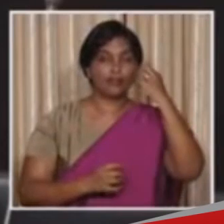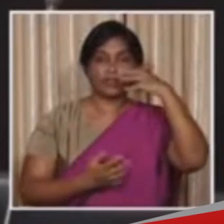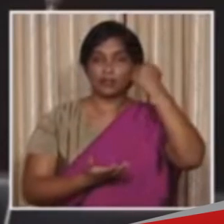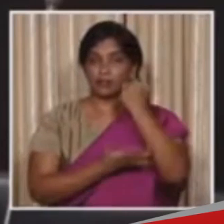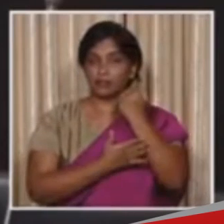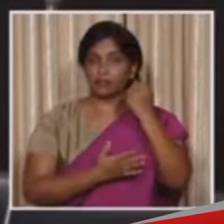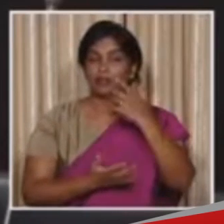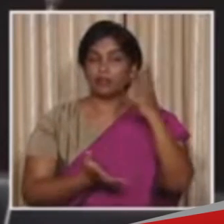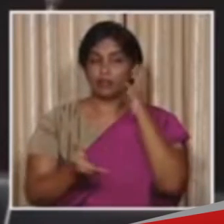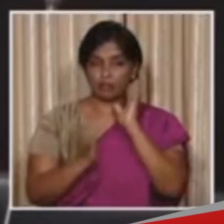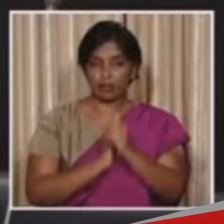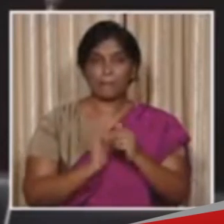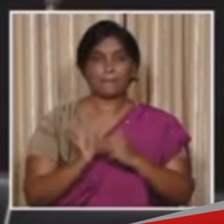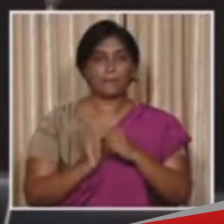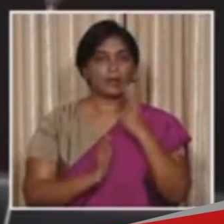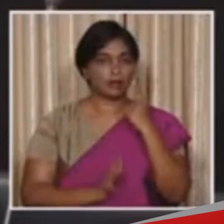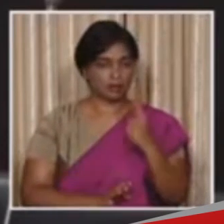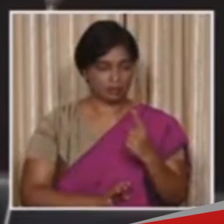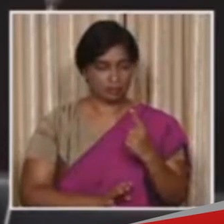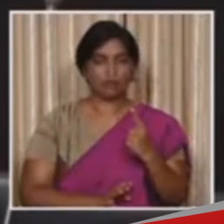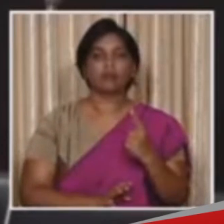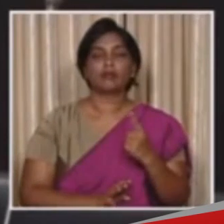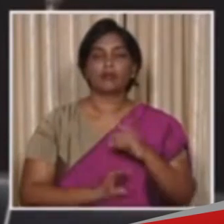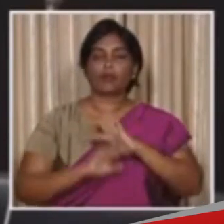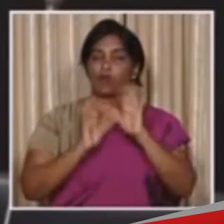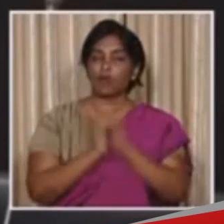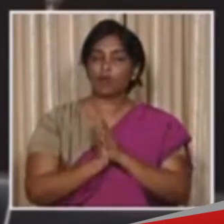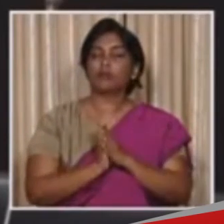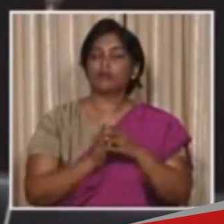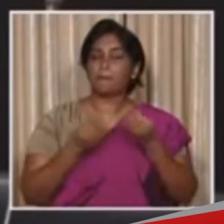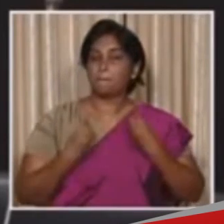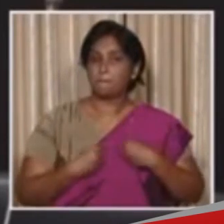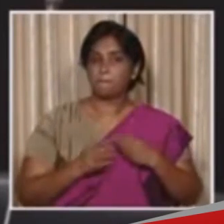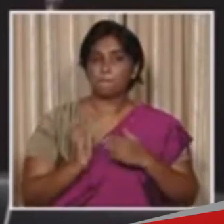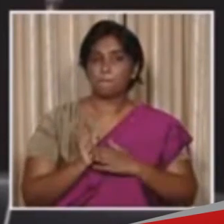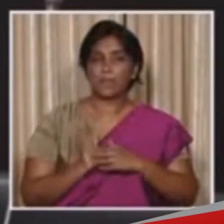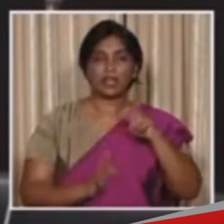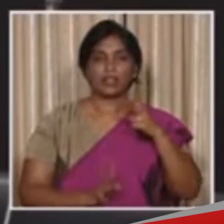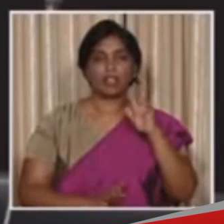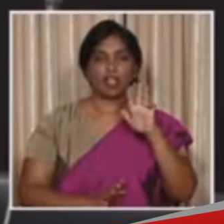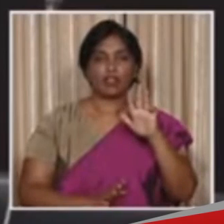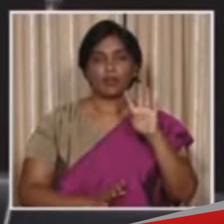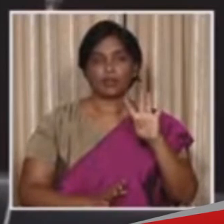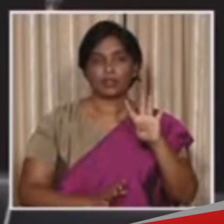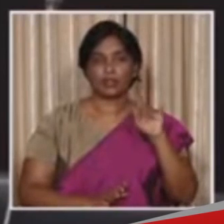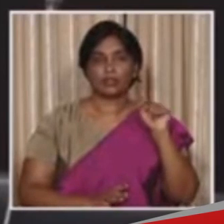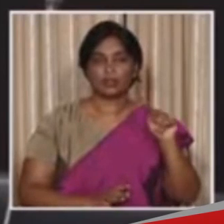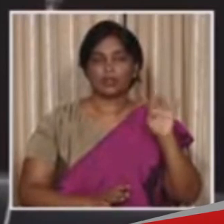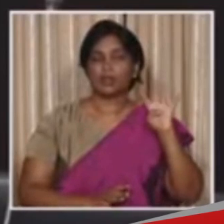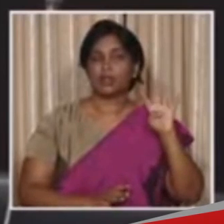සොරකම් කිරීම මිලියන 1යි දල අලාභය මිලියන 294.4යි